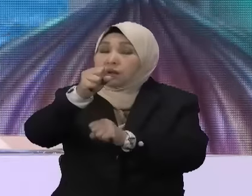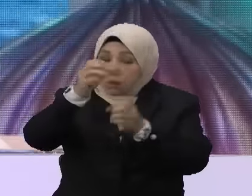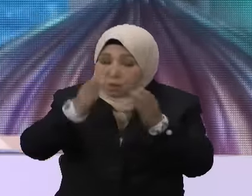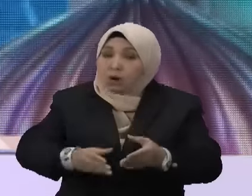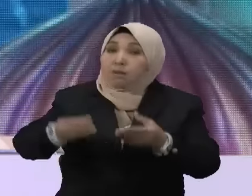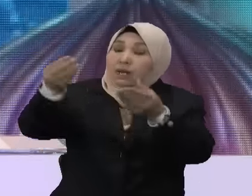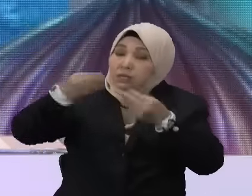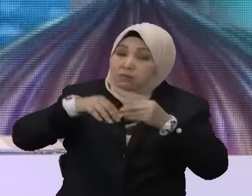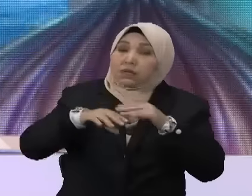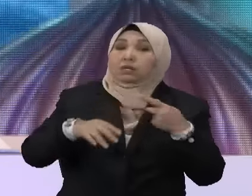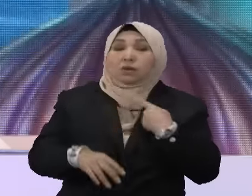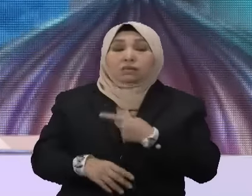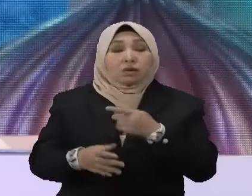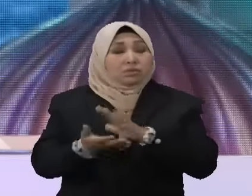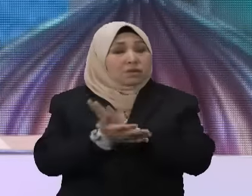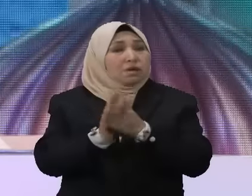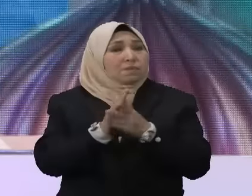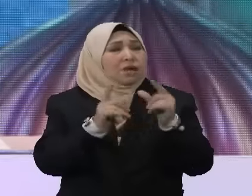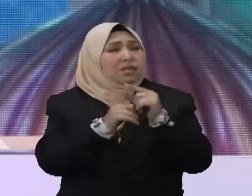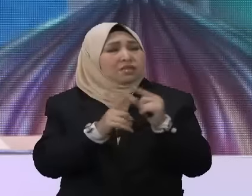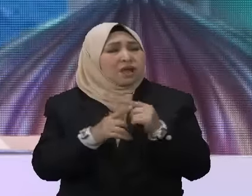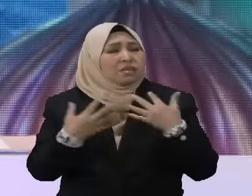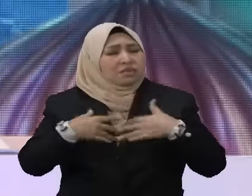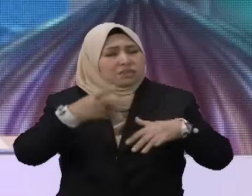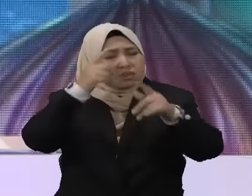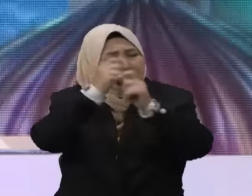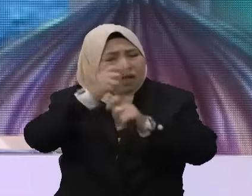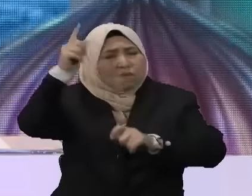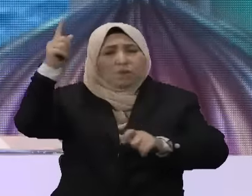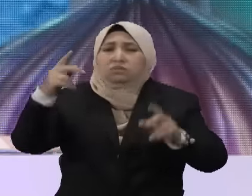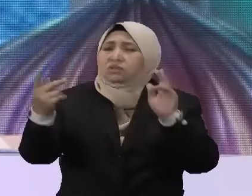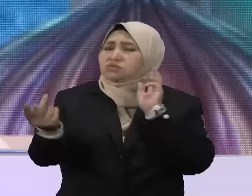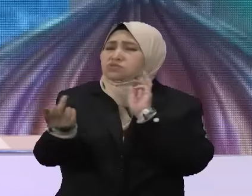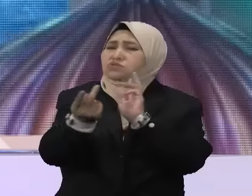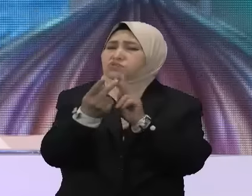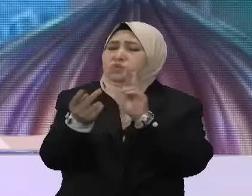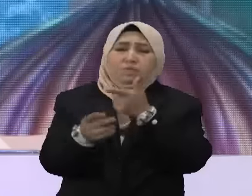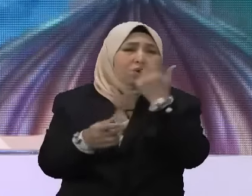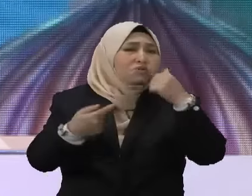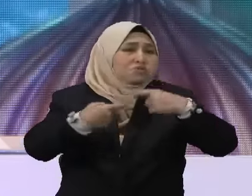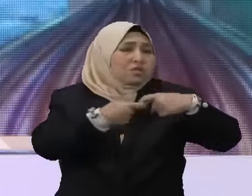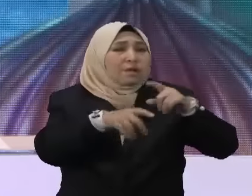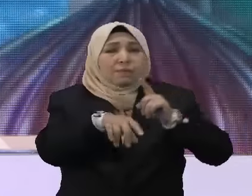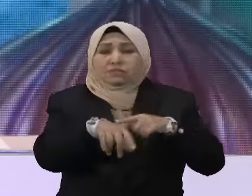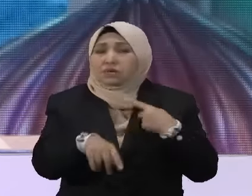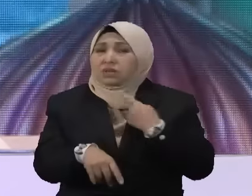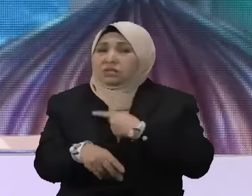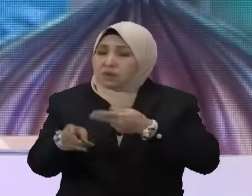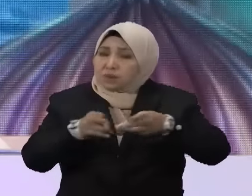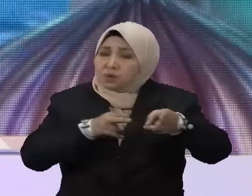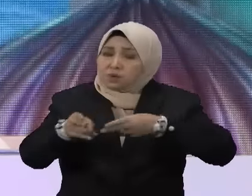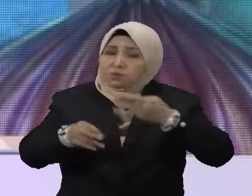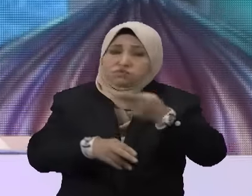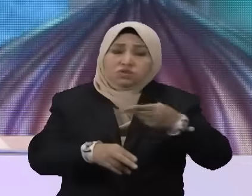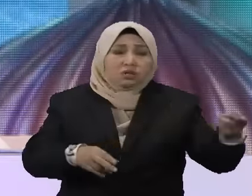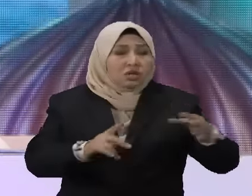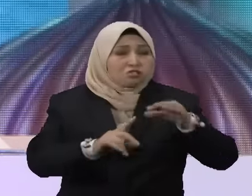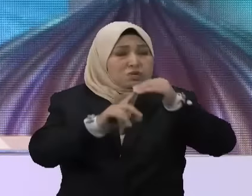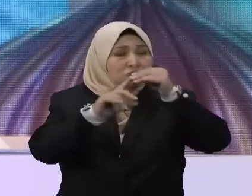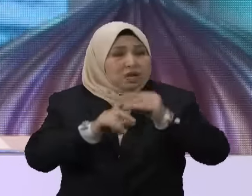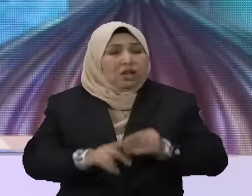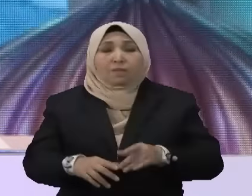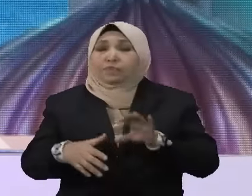kita. So, perkataan takwa dan islah ini sesuai. Kerana apa? Kaitannya adalah ketika mana kita menguruskan harta, khususnya dalam